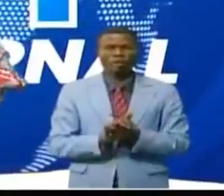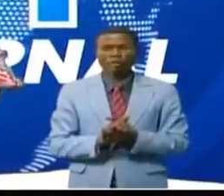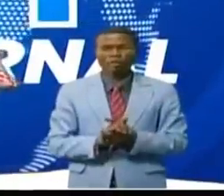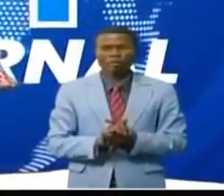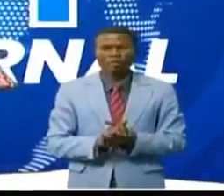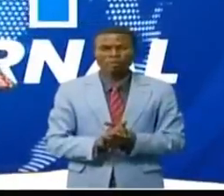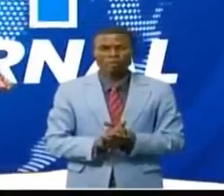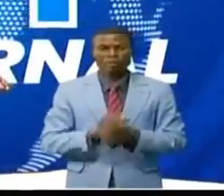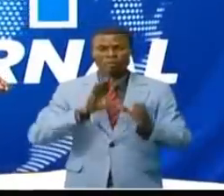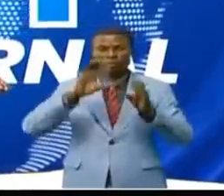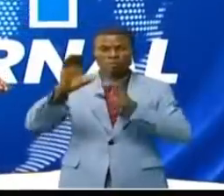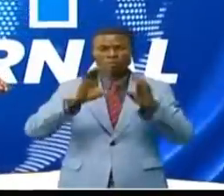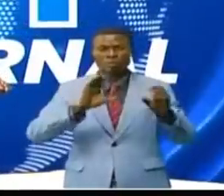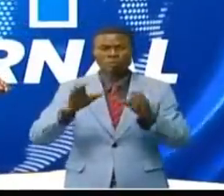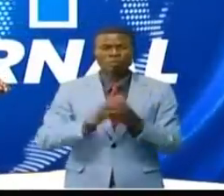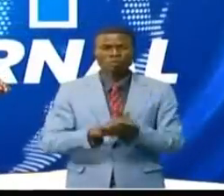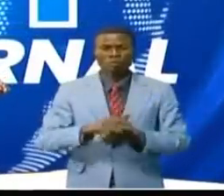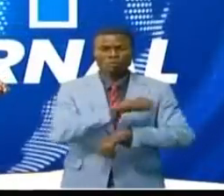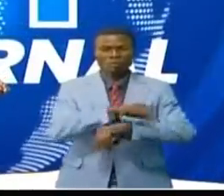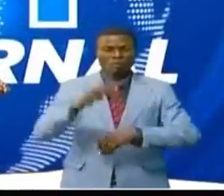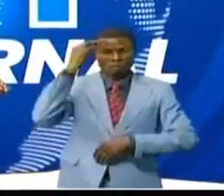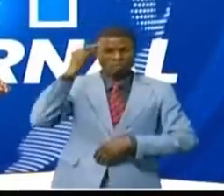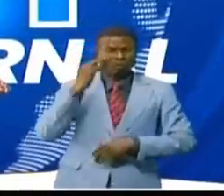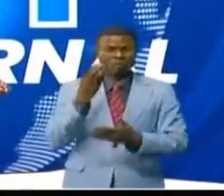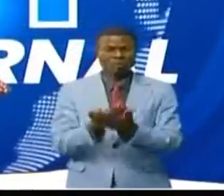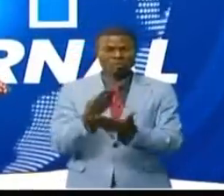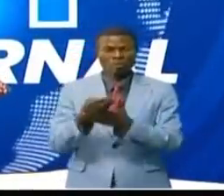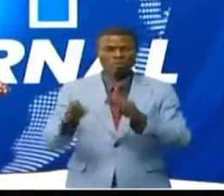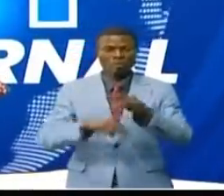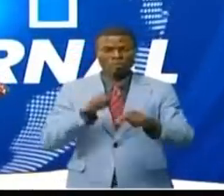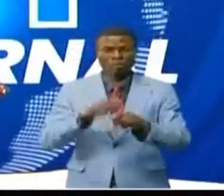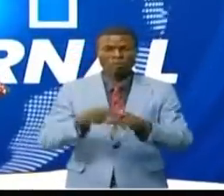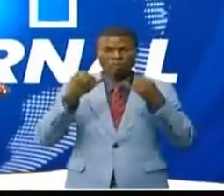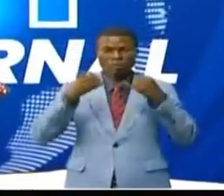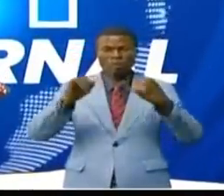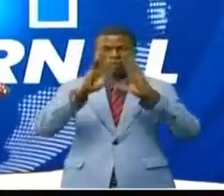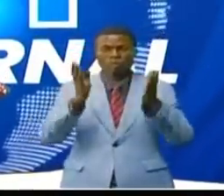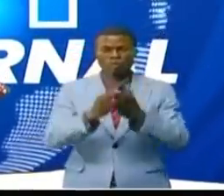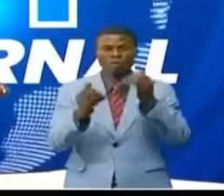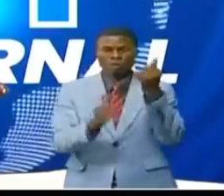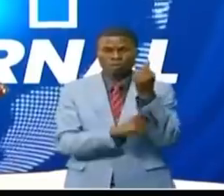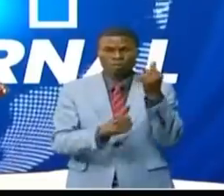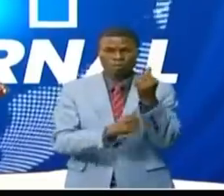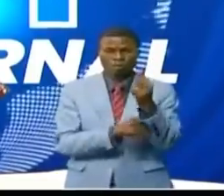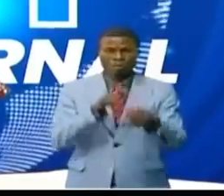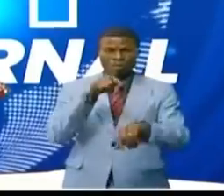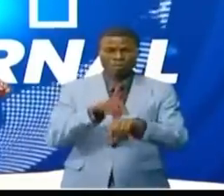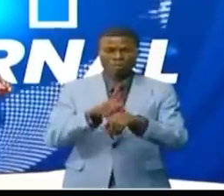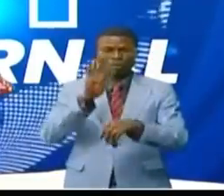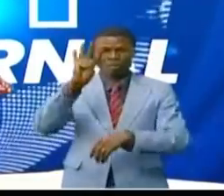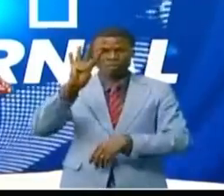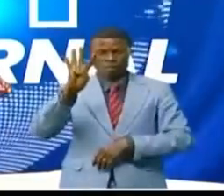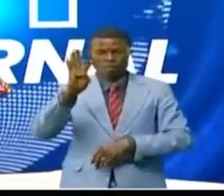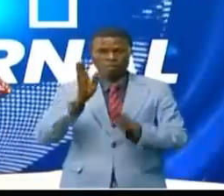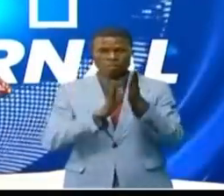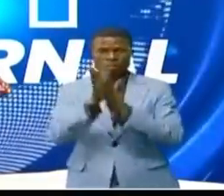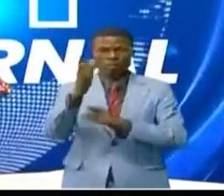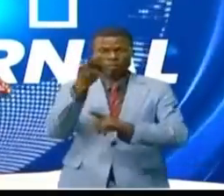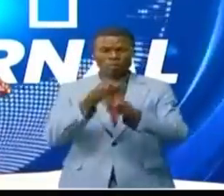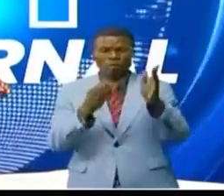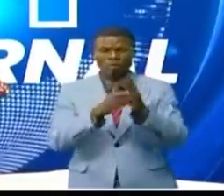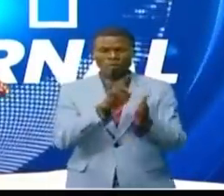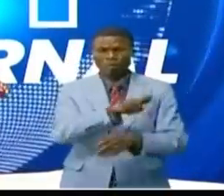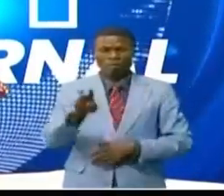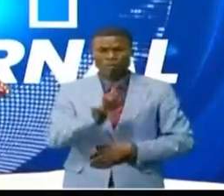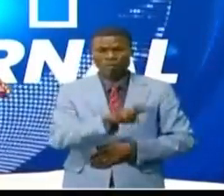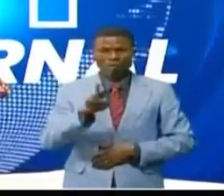Et puis ce communiqué, le ministère de l'économie nationale informe le public qu'en date du jeudi 15